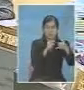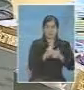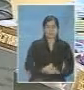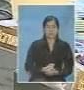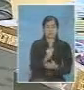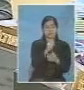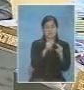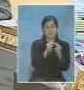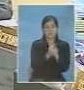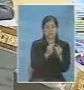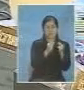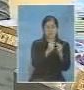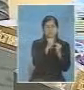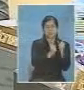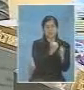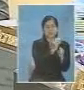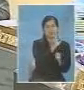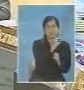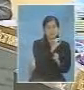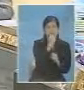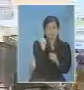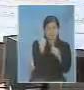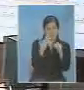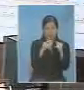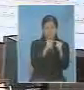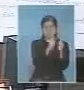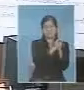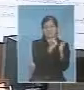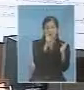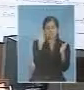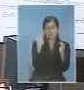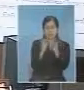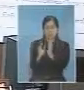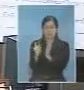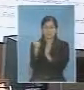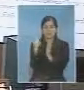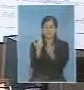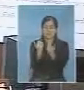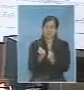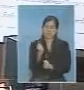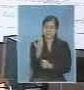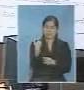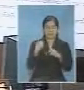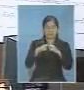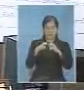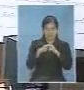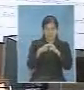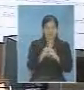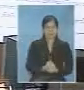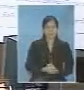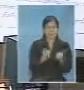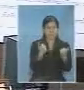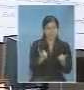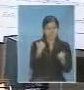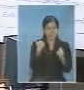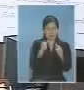แต่รับใหม่เข้ามาไม่ได้ก็ประมาณก็จะหายไปอันนี้ก็คงต้องแก้ระยะยาวส่วนระยะสั้นทราบปัญหาแล้วค่ะกำลังนั่งถกเถียงกันอยู่ว่า